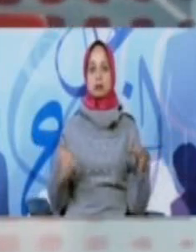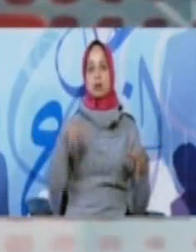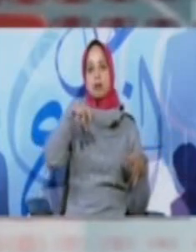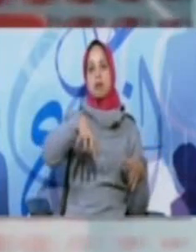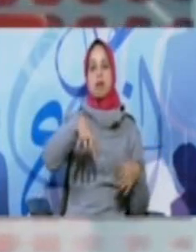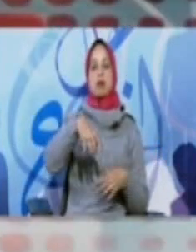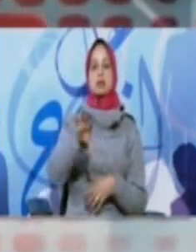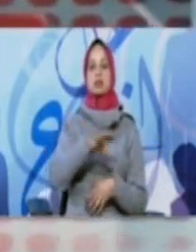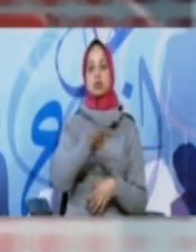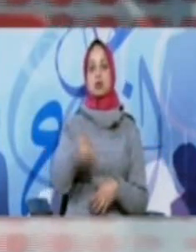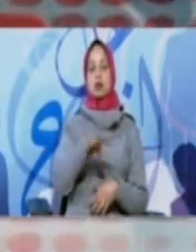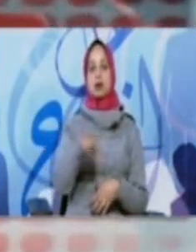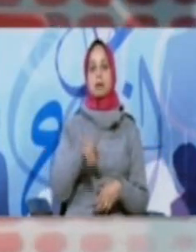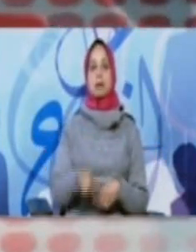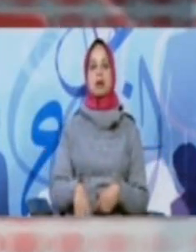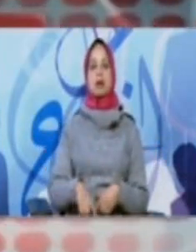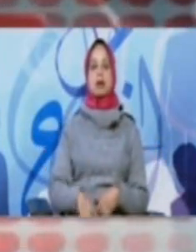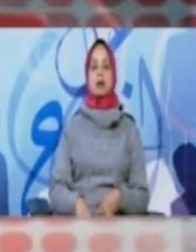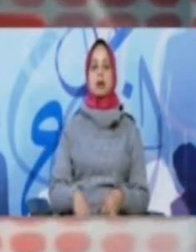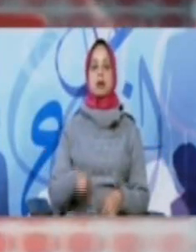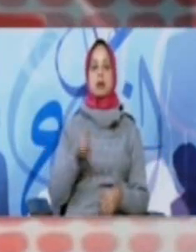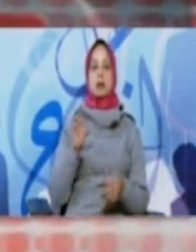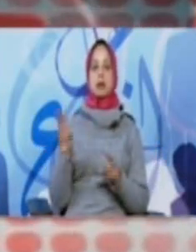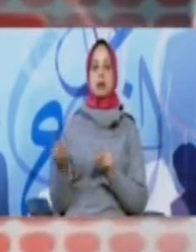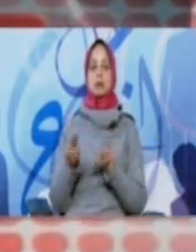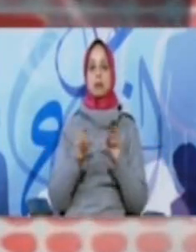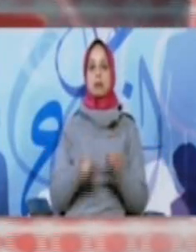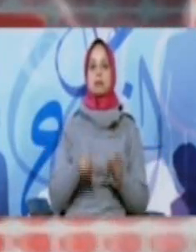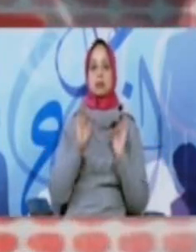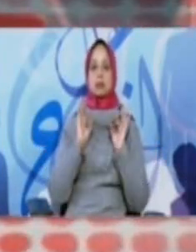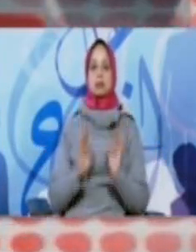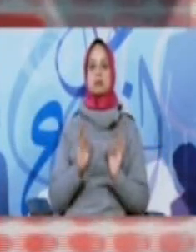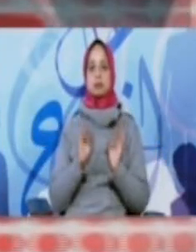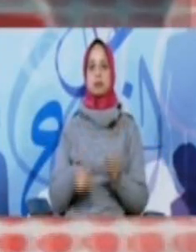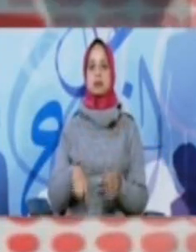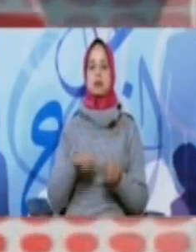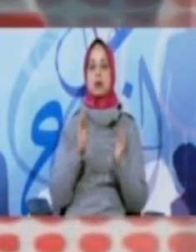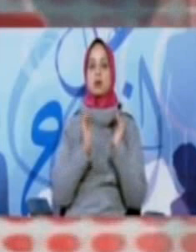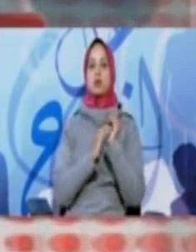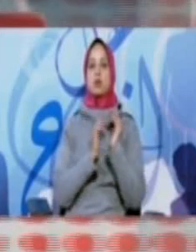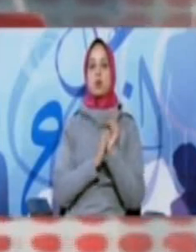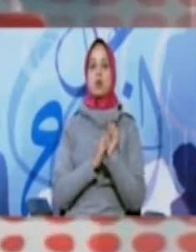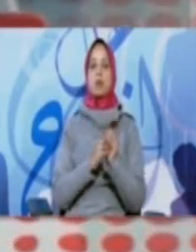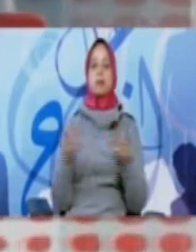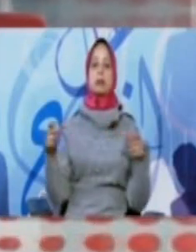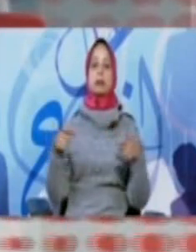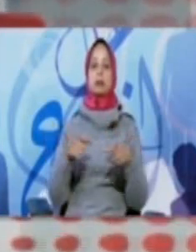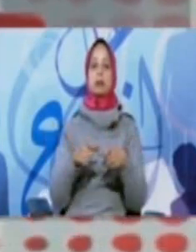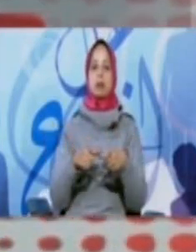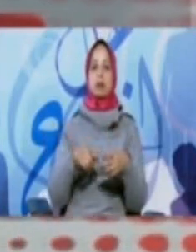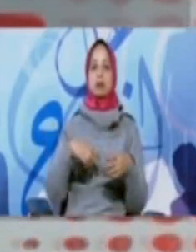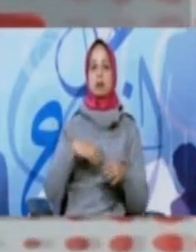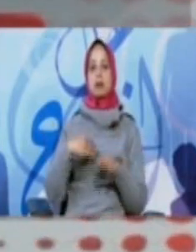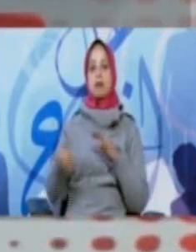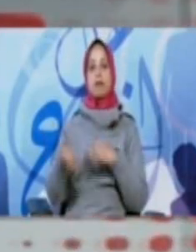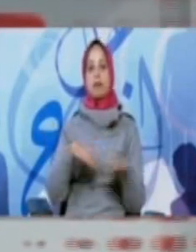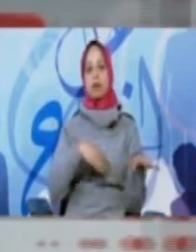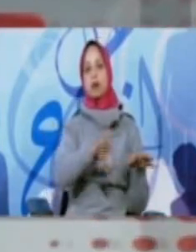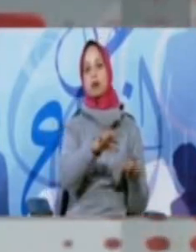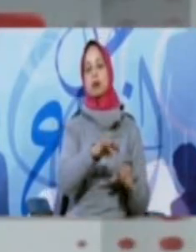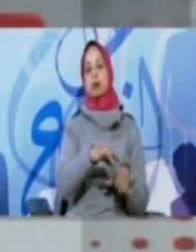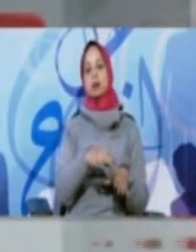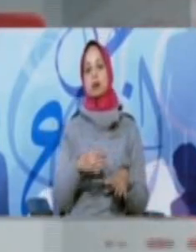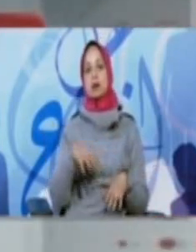نفس يوم انعقاده. حل البرلمان يعني حل مجلس